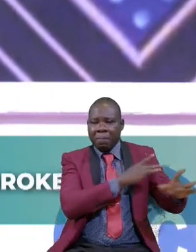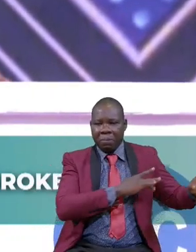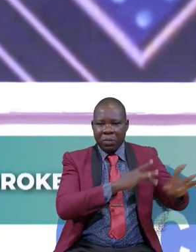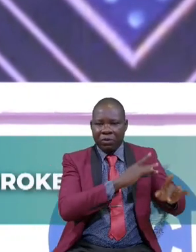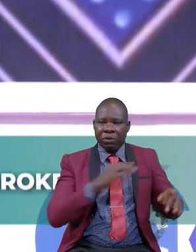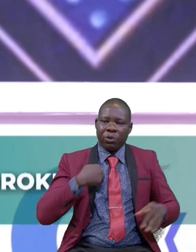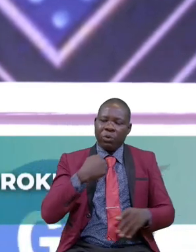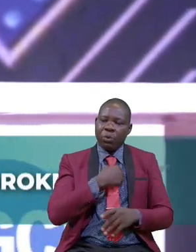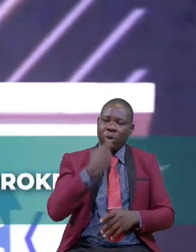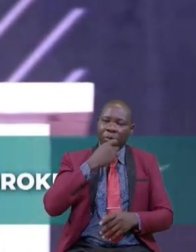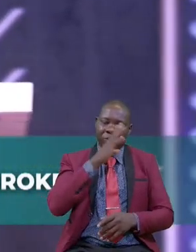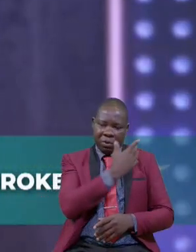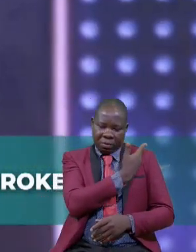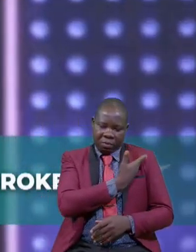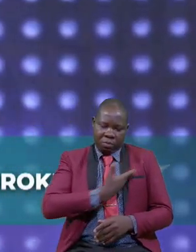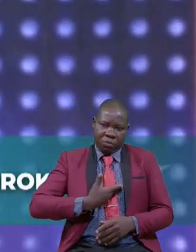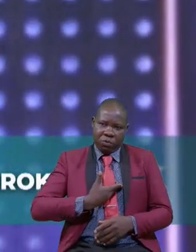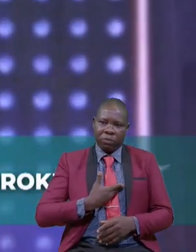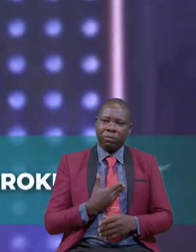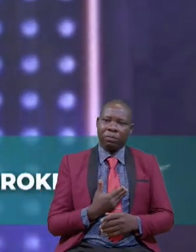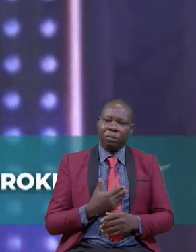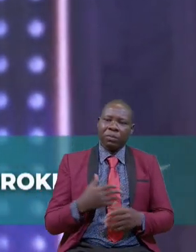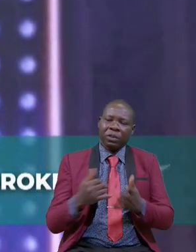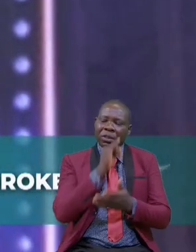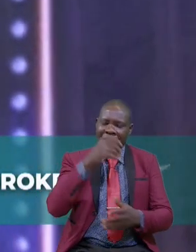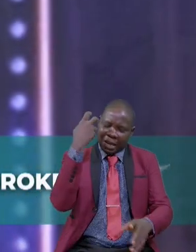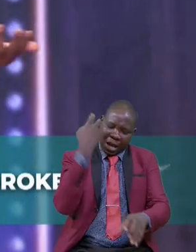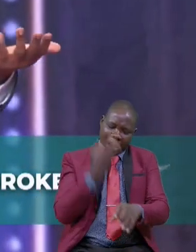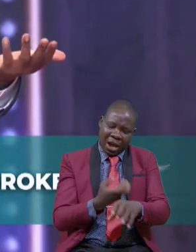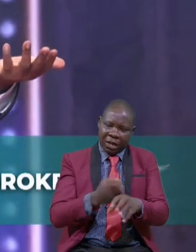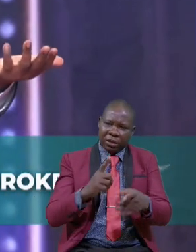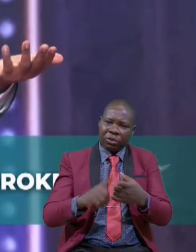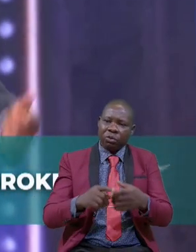brisés, c'est très difficile that is not de broken. It's